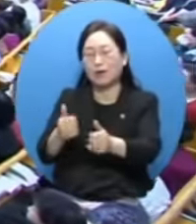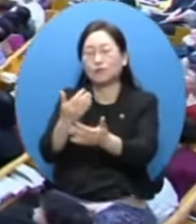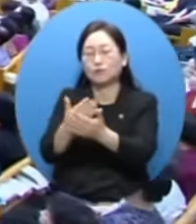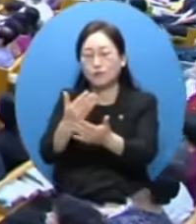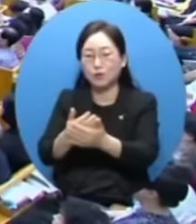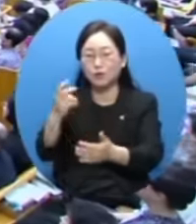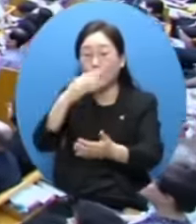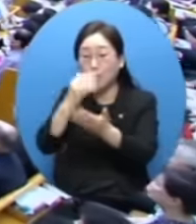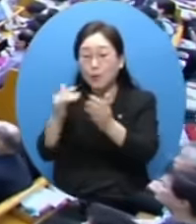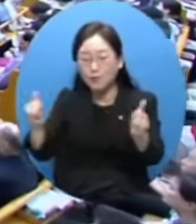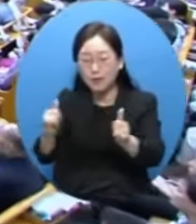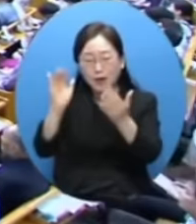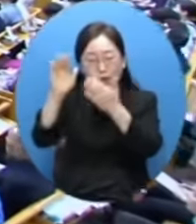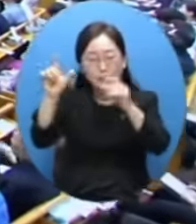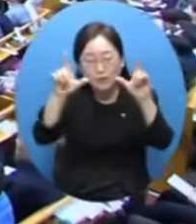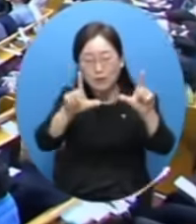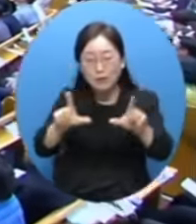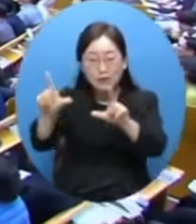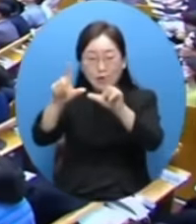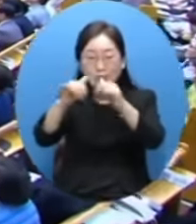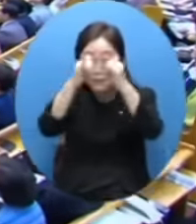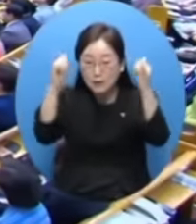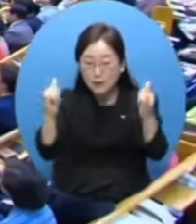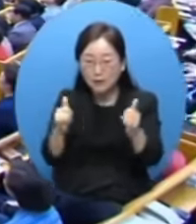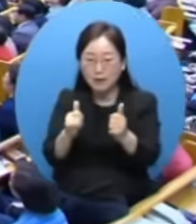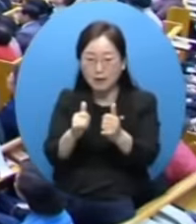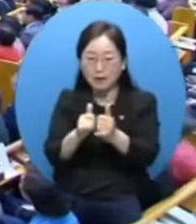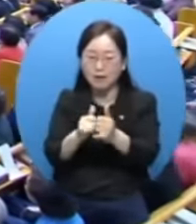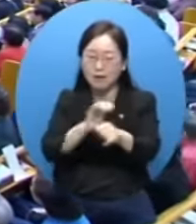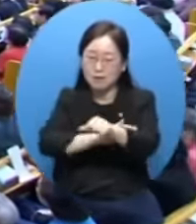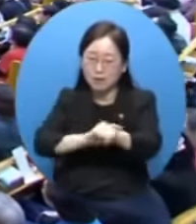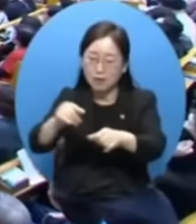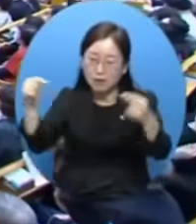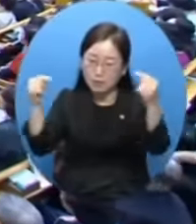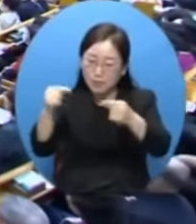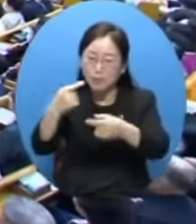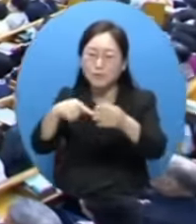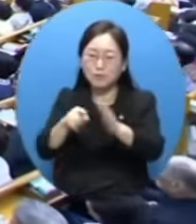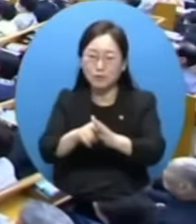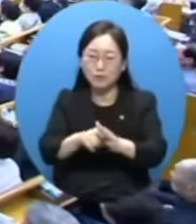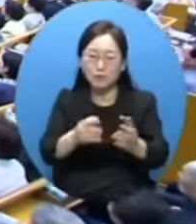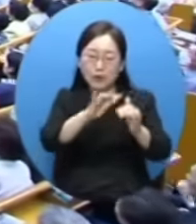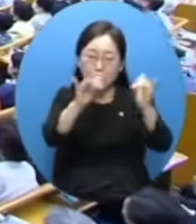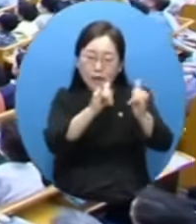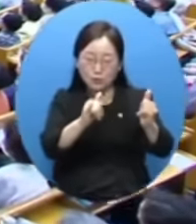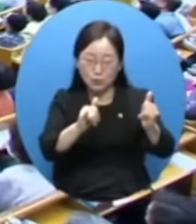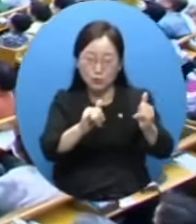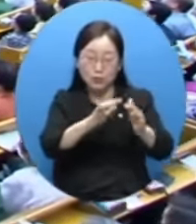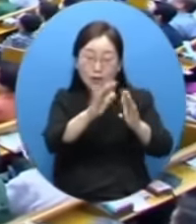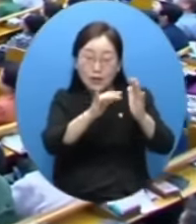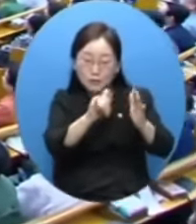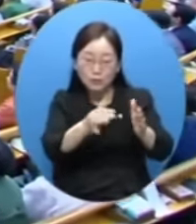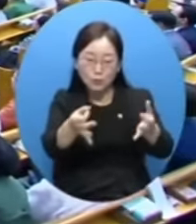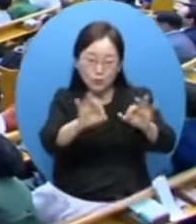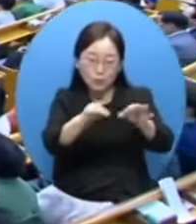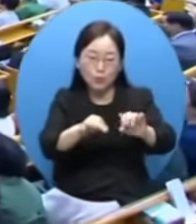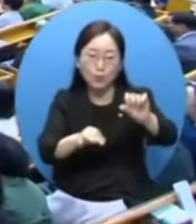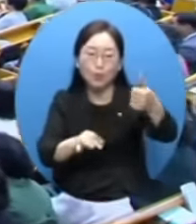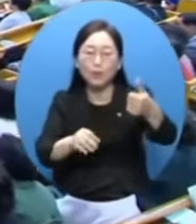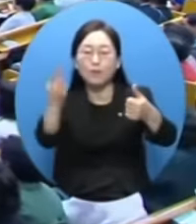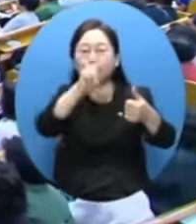범인들이 앞으로 사회에 나와서 정착할 수 있도록 가족들이 모은 돈 500불을 보내기로 했다고 하는 내용입니다. 이런